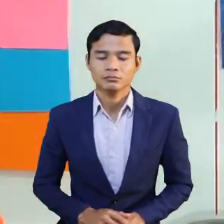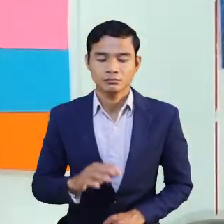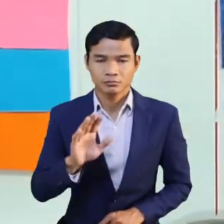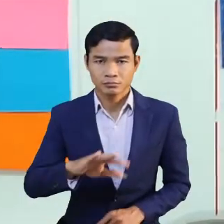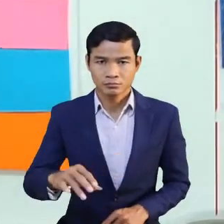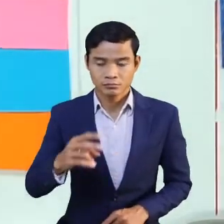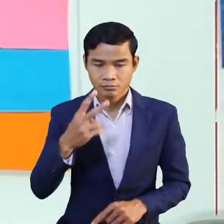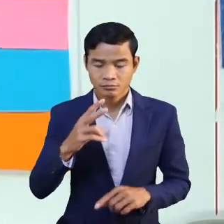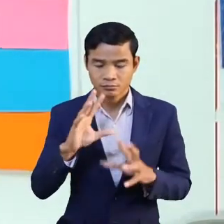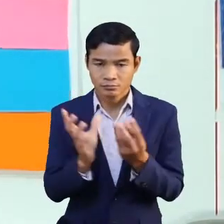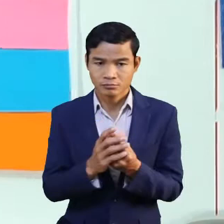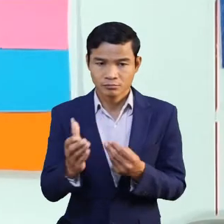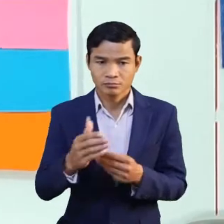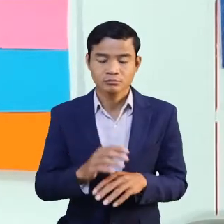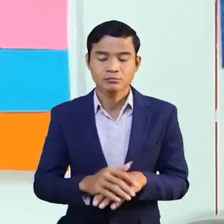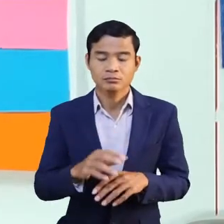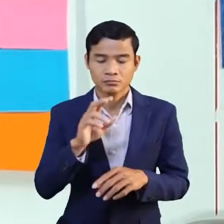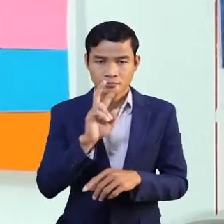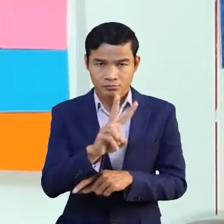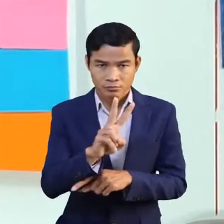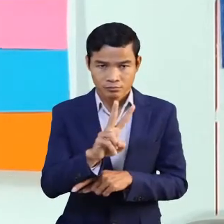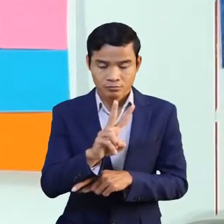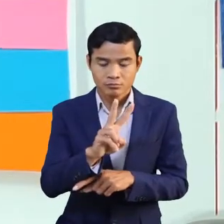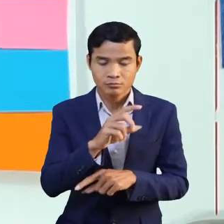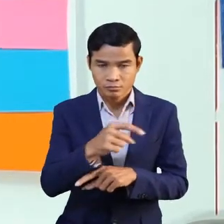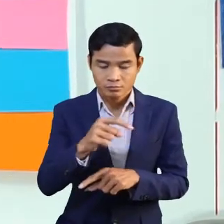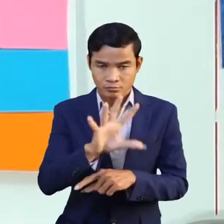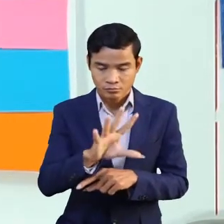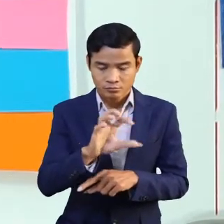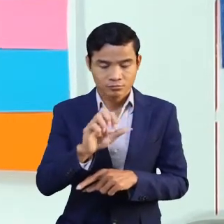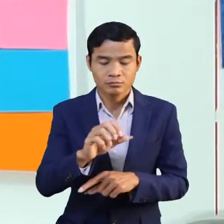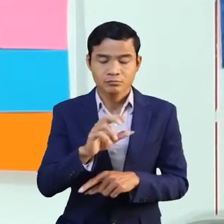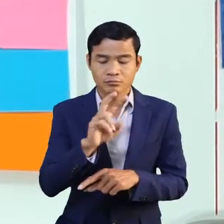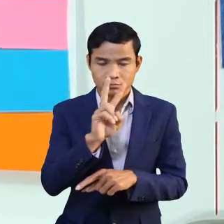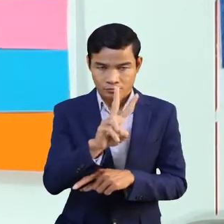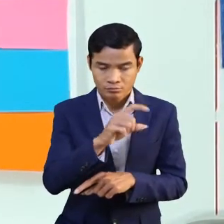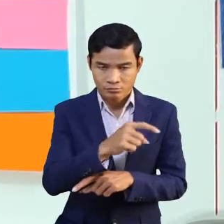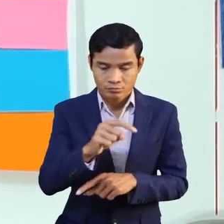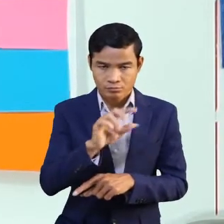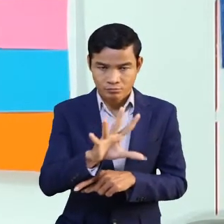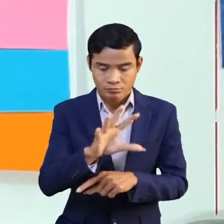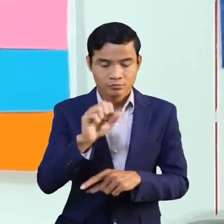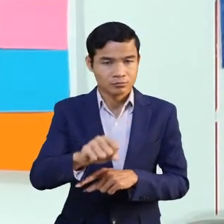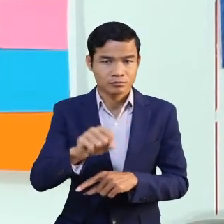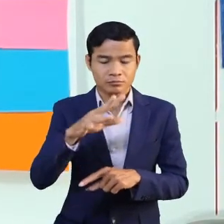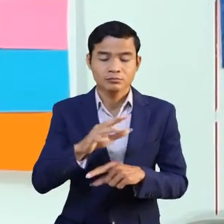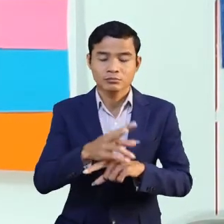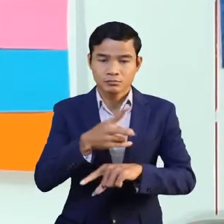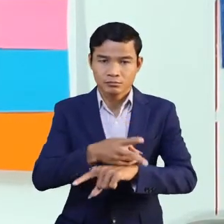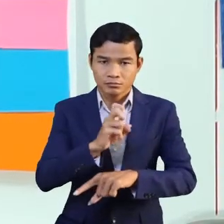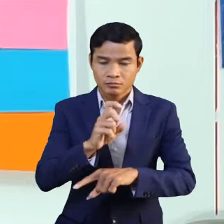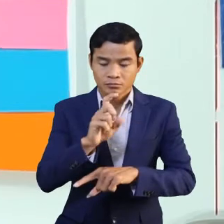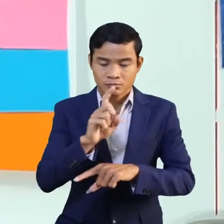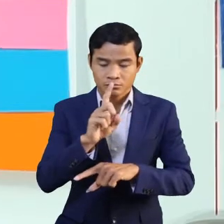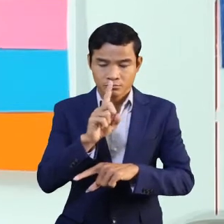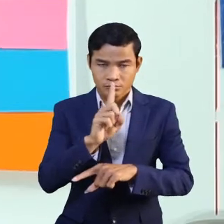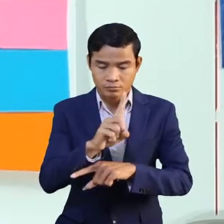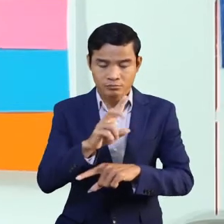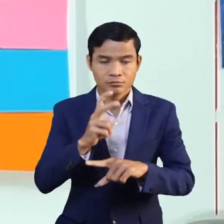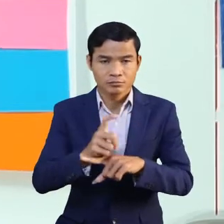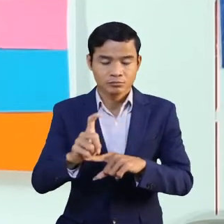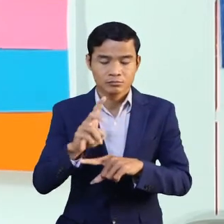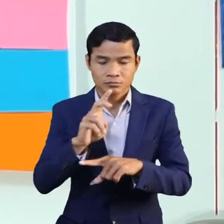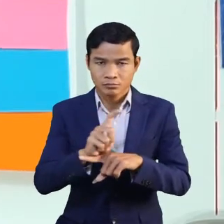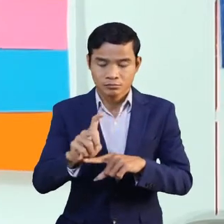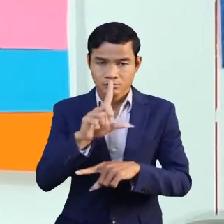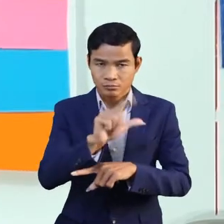ចាមើលទាំងអស់គ្នាចា2ដក5មិនបានចា2ដក5មិនបានត្រូវខ្ចី1 2ខ្ទង់100